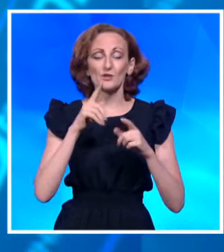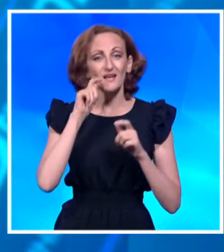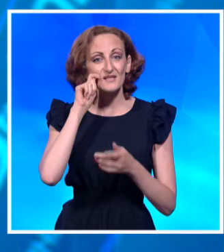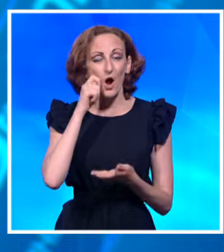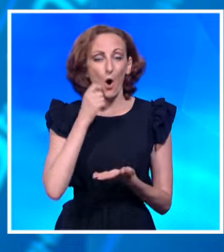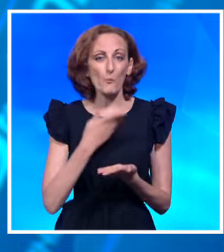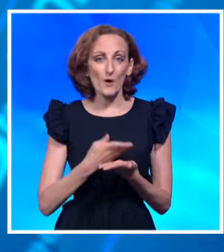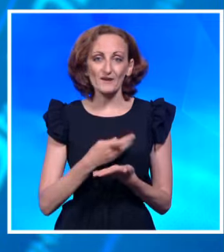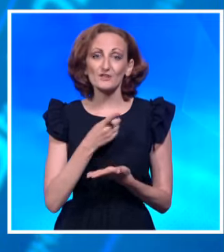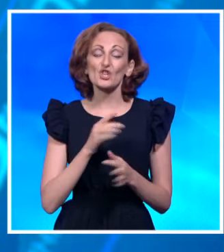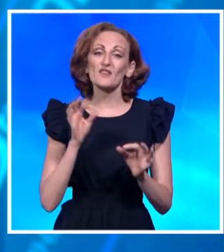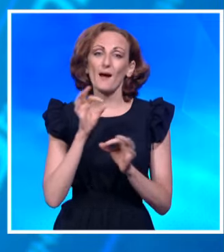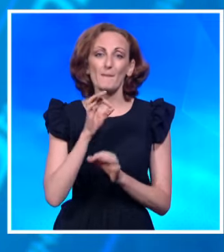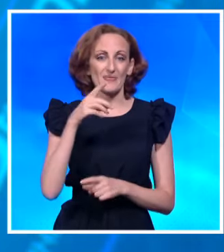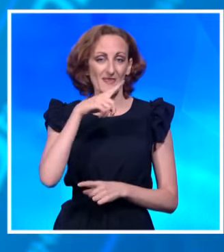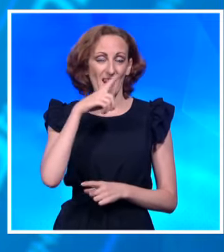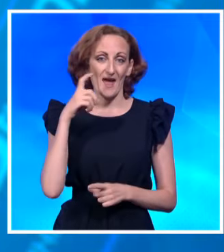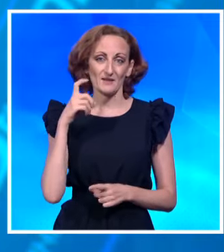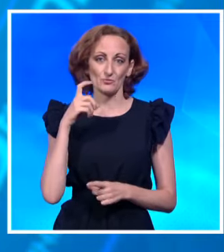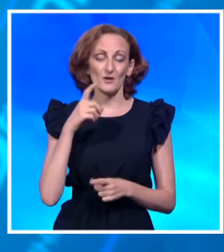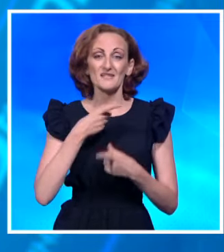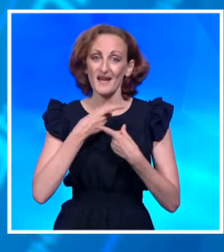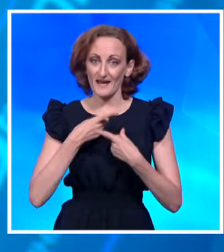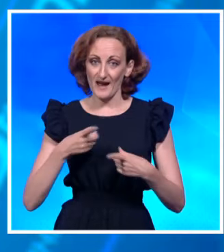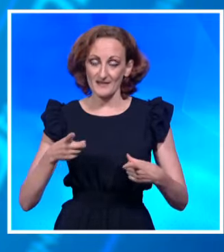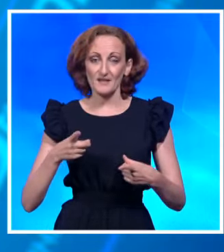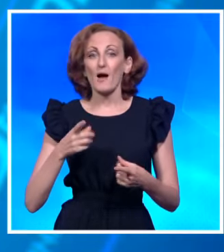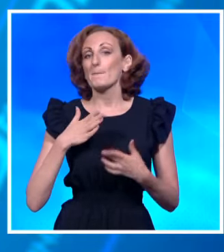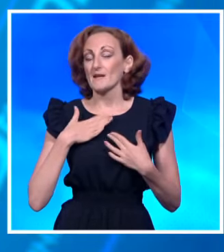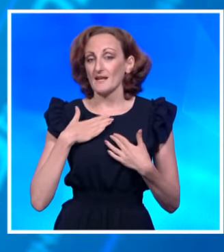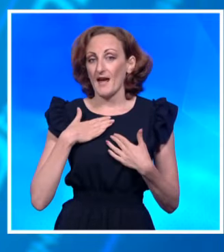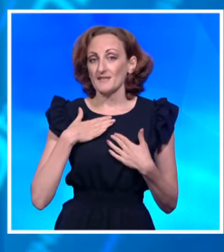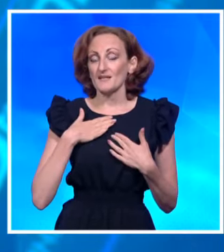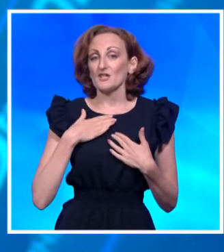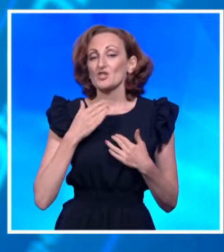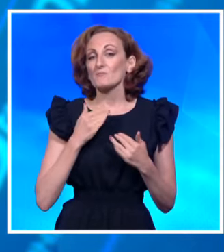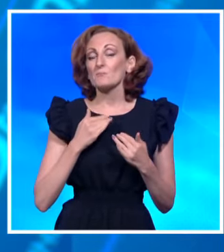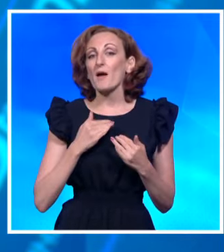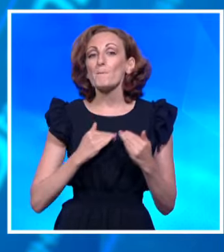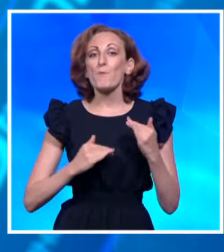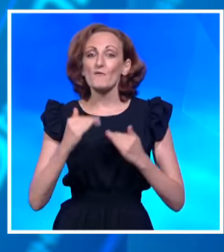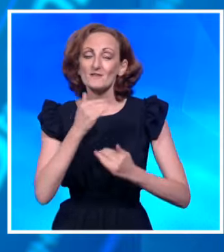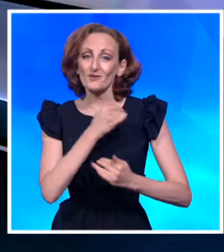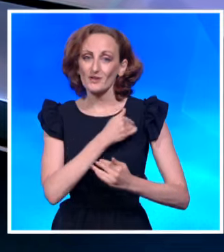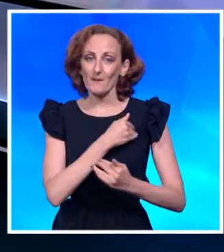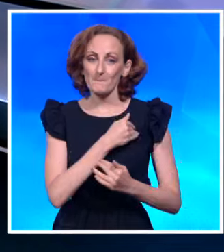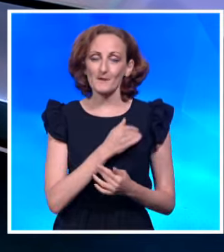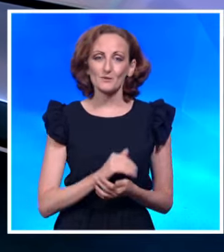от това, че все още нямат лято, за разлика от това при нас, че имаме малко в повече лято. Може